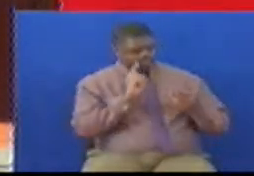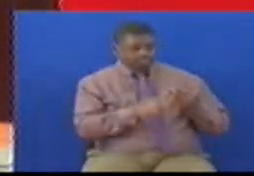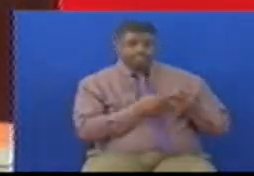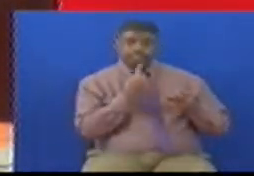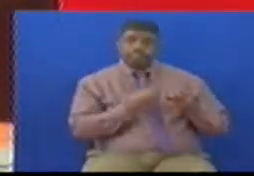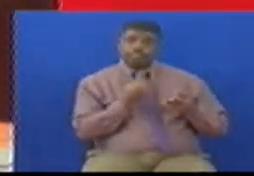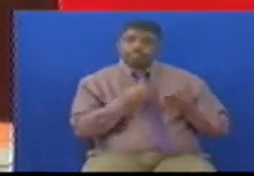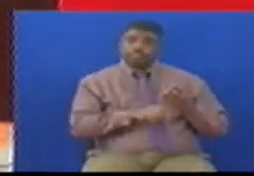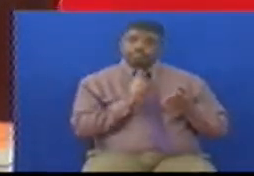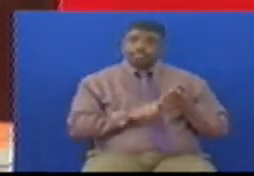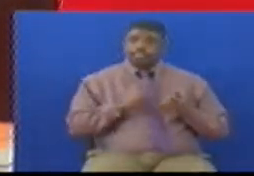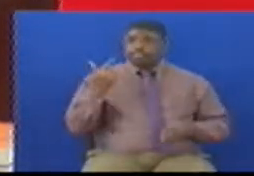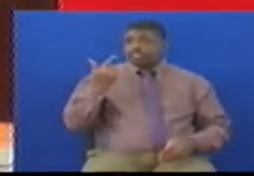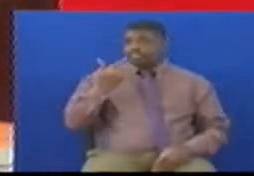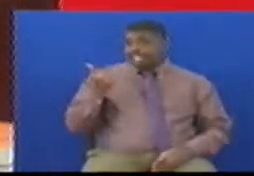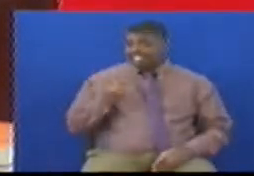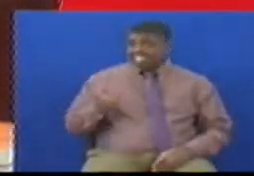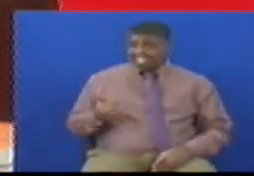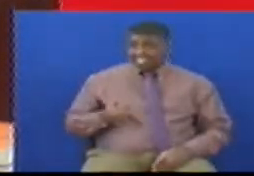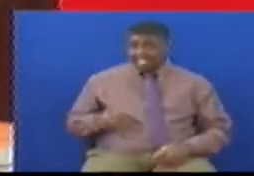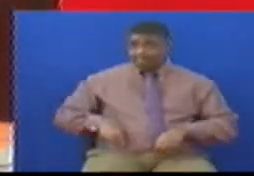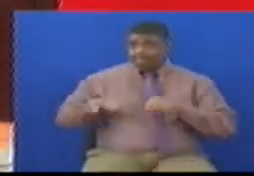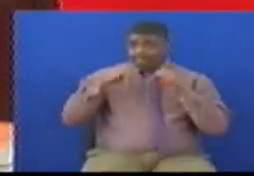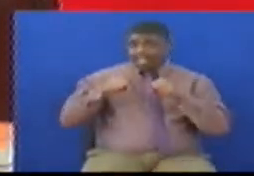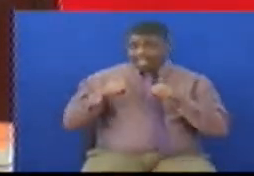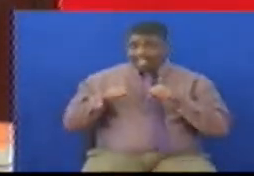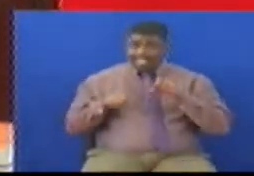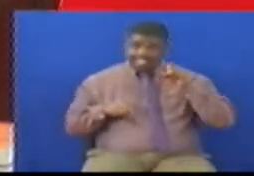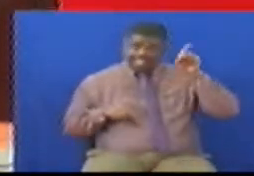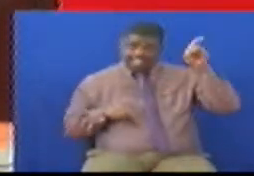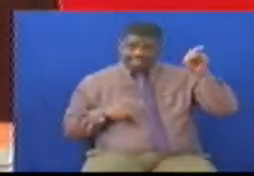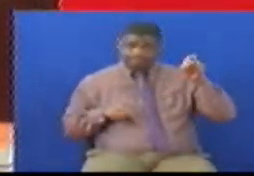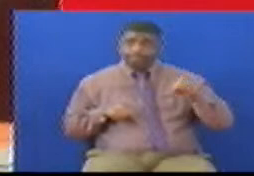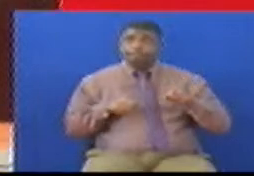la Tanzania Port Authority kwa bandari ya Dar es Salaam.